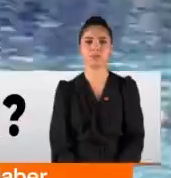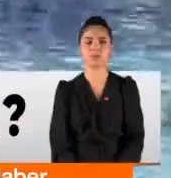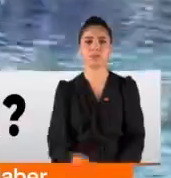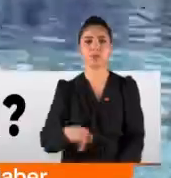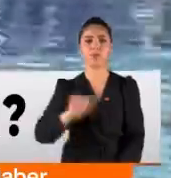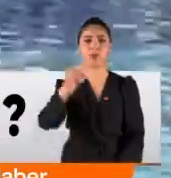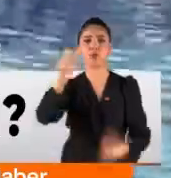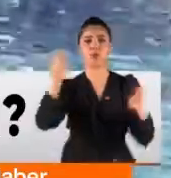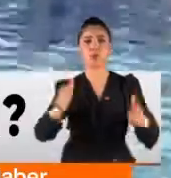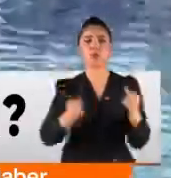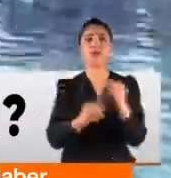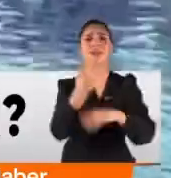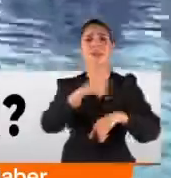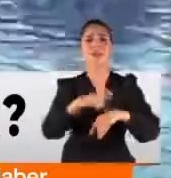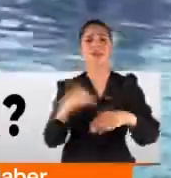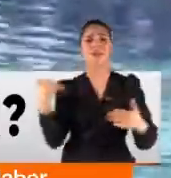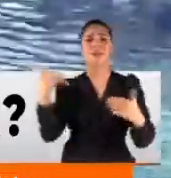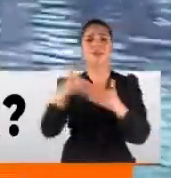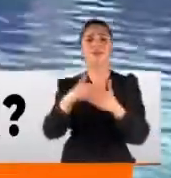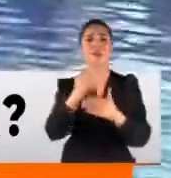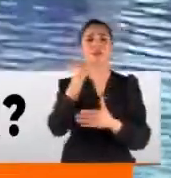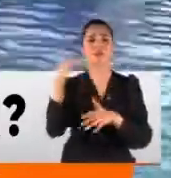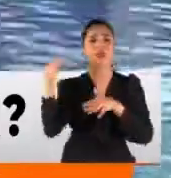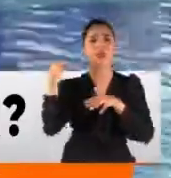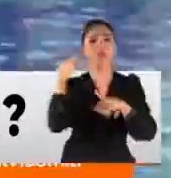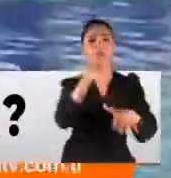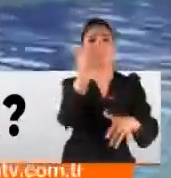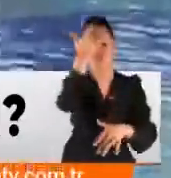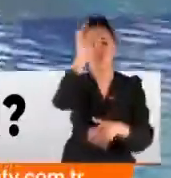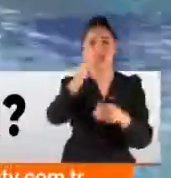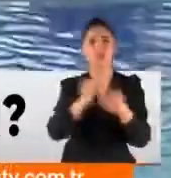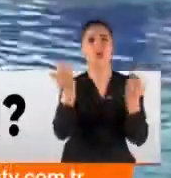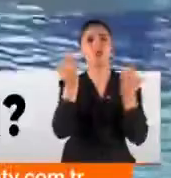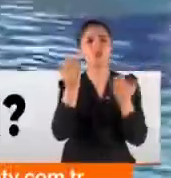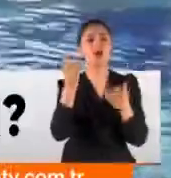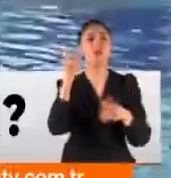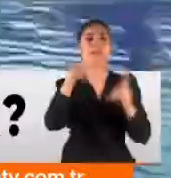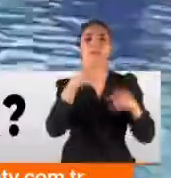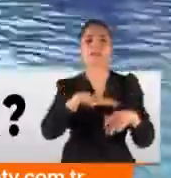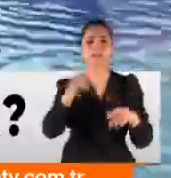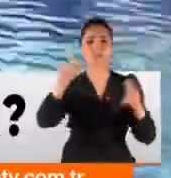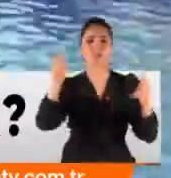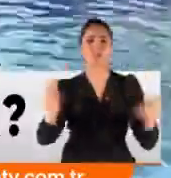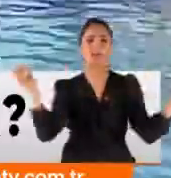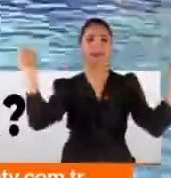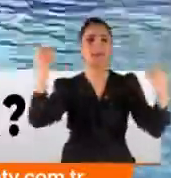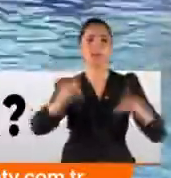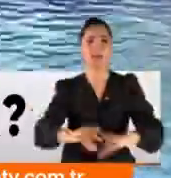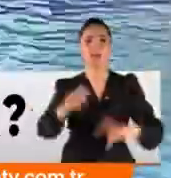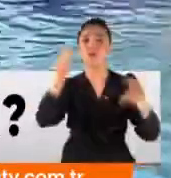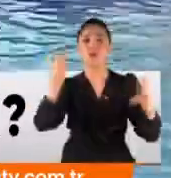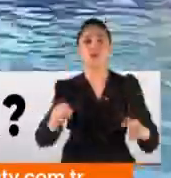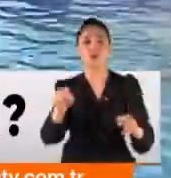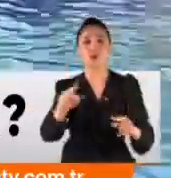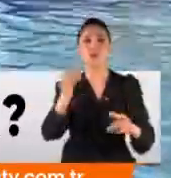Bugün burası sabahtan itibaren ziyaretçi ağırlamaya başladı. Şehitlerimiz için dua etmek isteyenler bu noktada soluğu aldı. Tabii